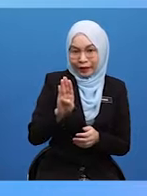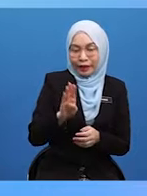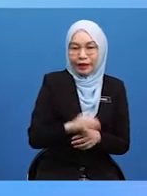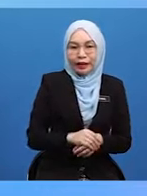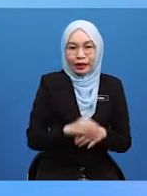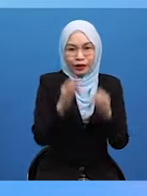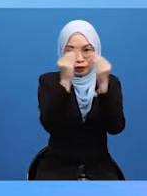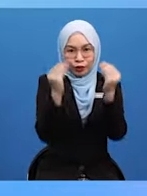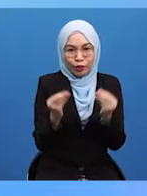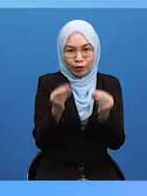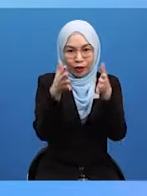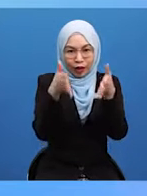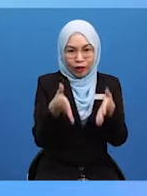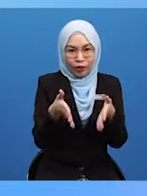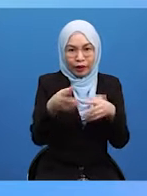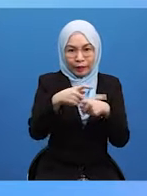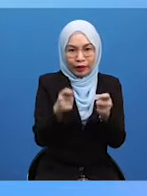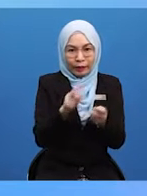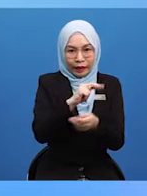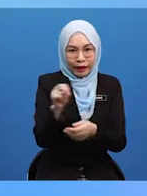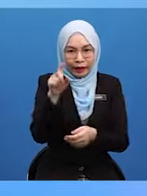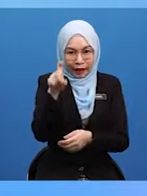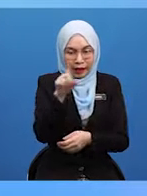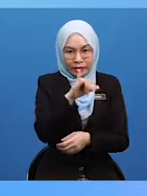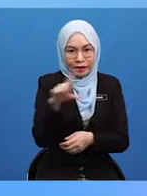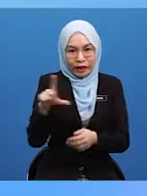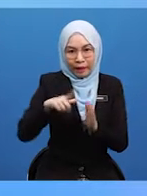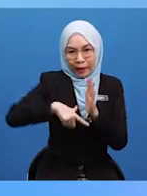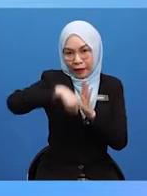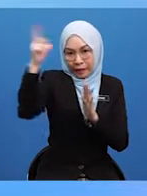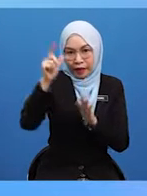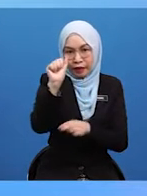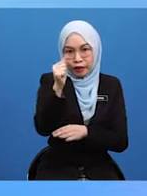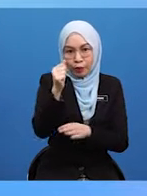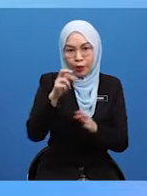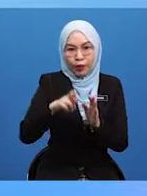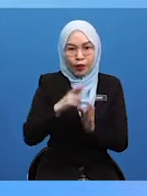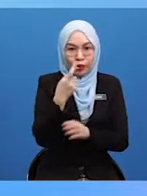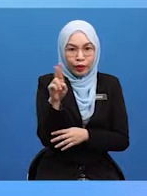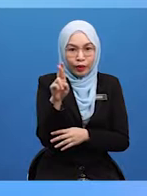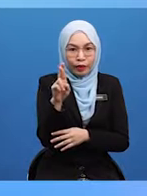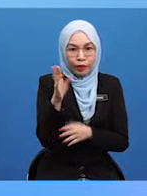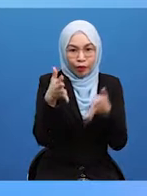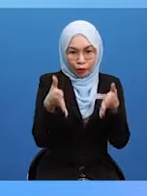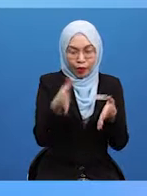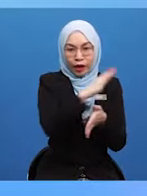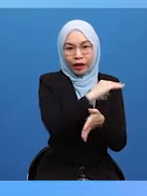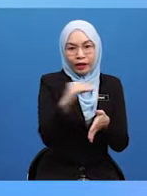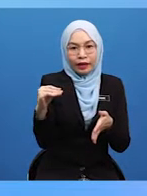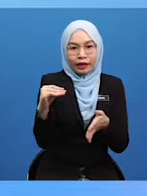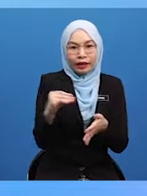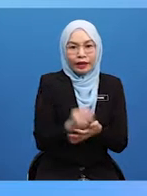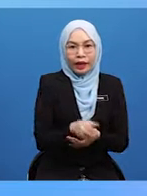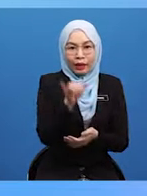melebihi 10,000 orang, manakala jumlah penduduk di pertempatan Y adalah